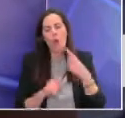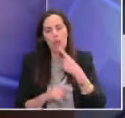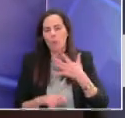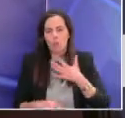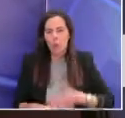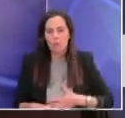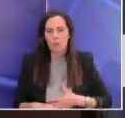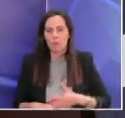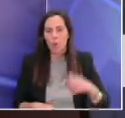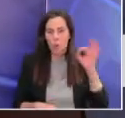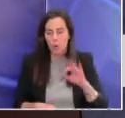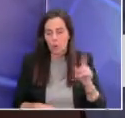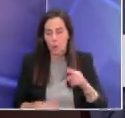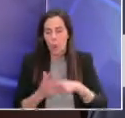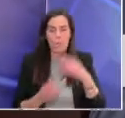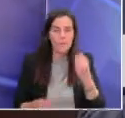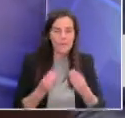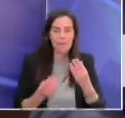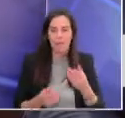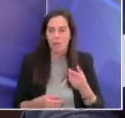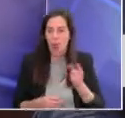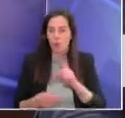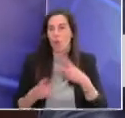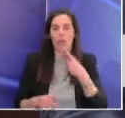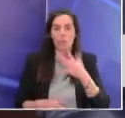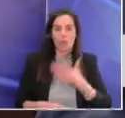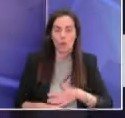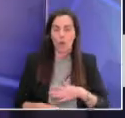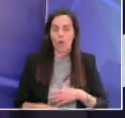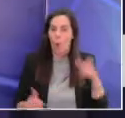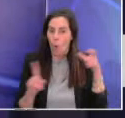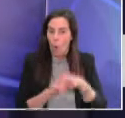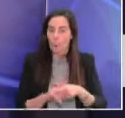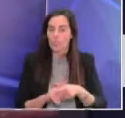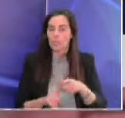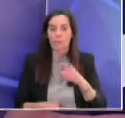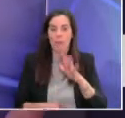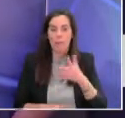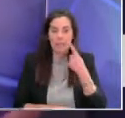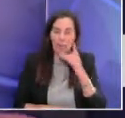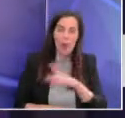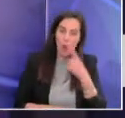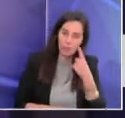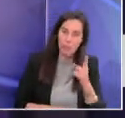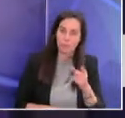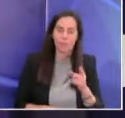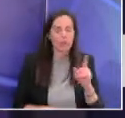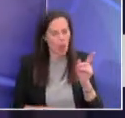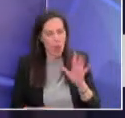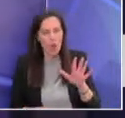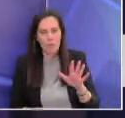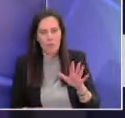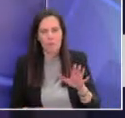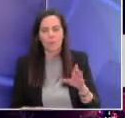מה שהוא רוצה, כל עוד זה לא למשל מיני או... לא, הוא לא יכול להגיד מה שהוא רוצה. הוא חוסם, יש אלגוריתם שאומר לך מה תראה, מה לא תראה, אתה צריך לשים... לא,